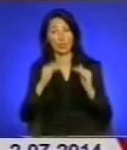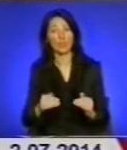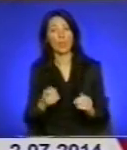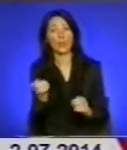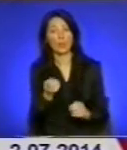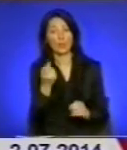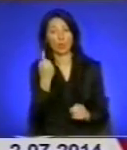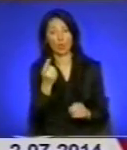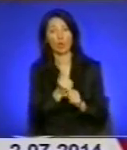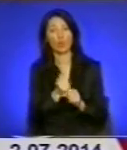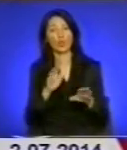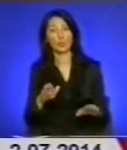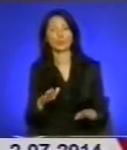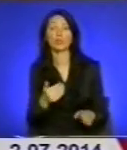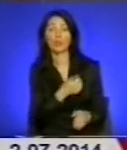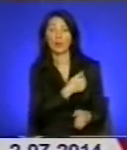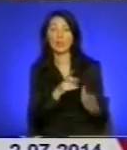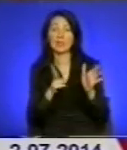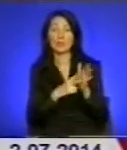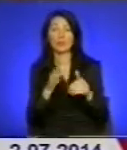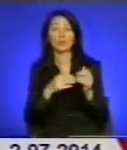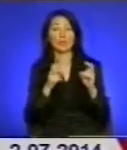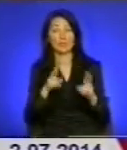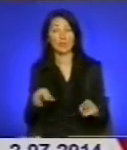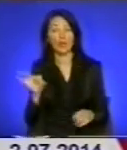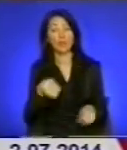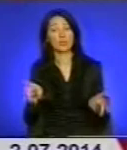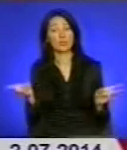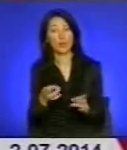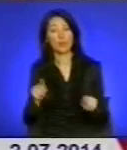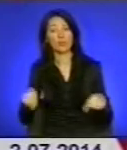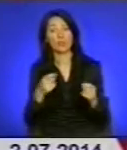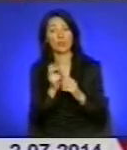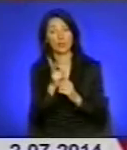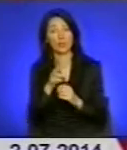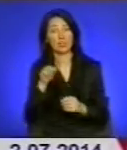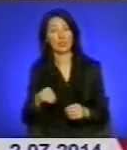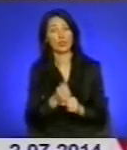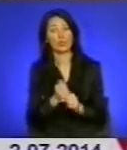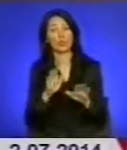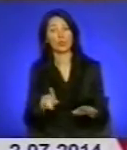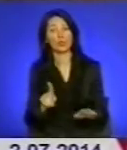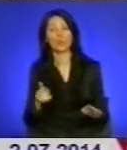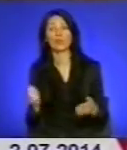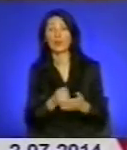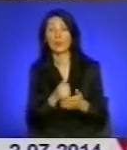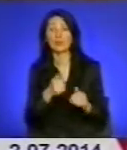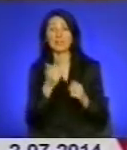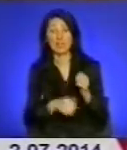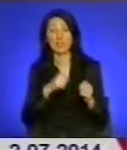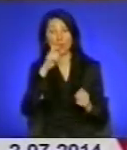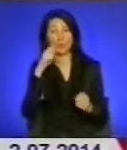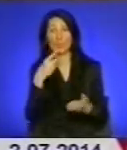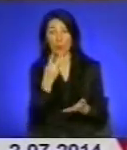в середньому претендує 7 спеціалістів в області треба створити 12 тисяч робочих місць щоби досягти середнього в Україні показника